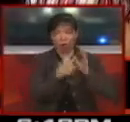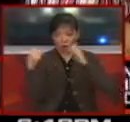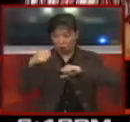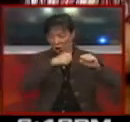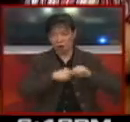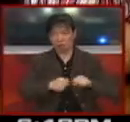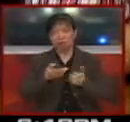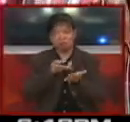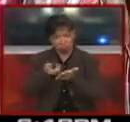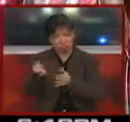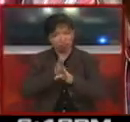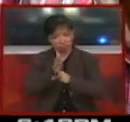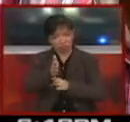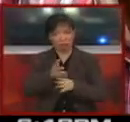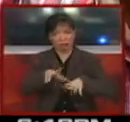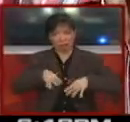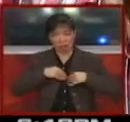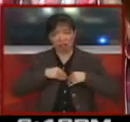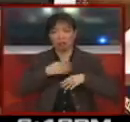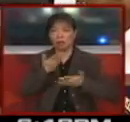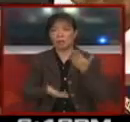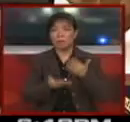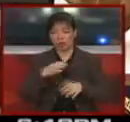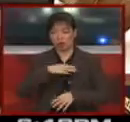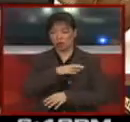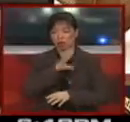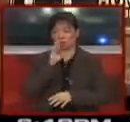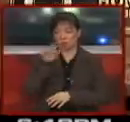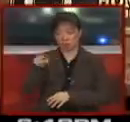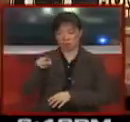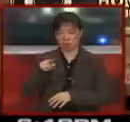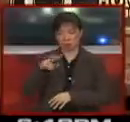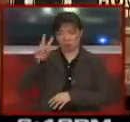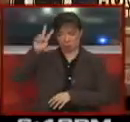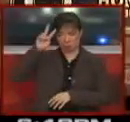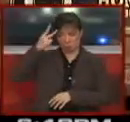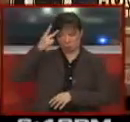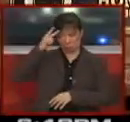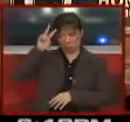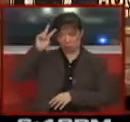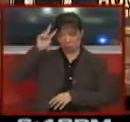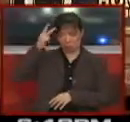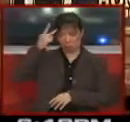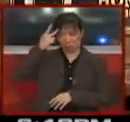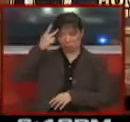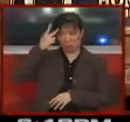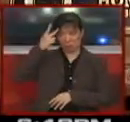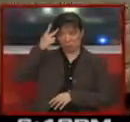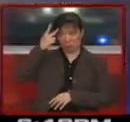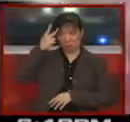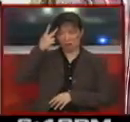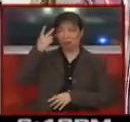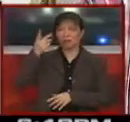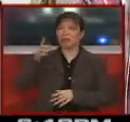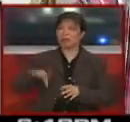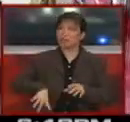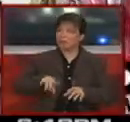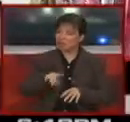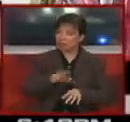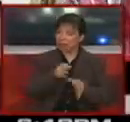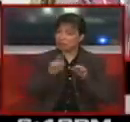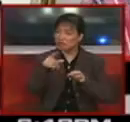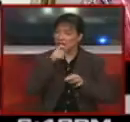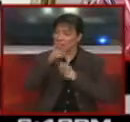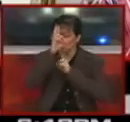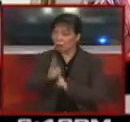naman ng isang kongresista, baka magdalawang isip ang mga investor kung hindi gagalangin ang mga kontrata. Any